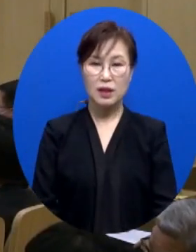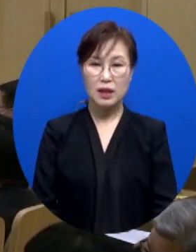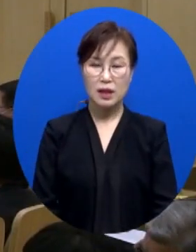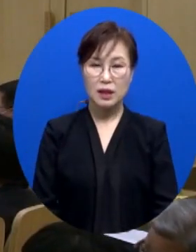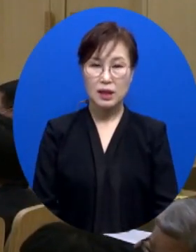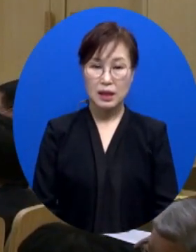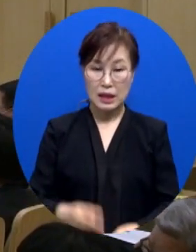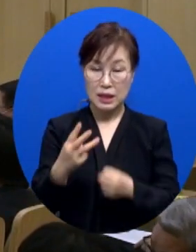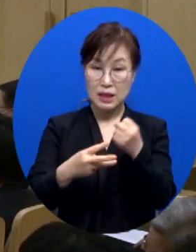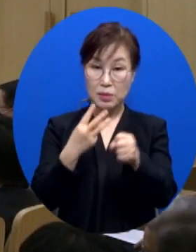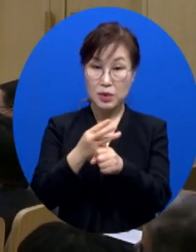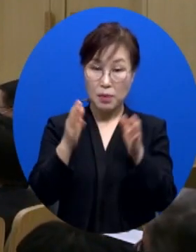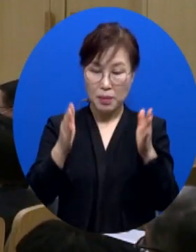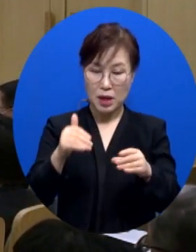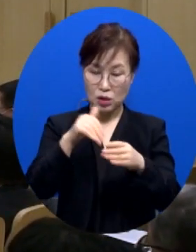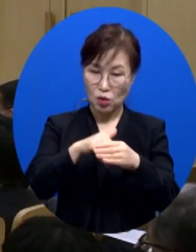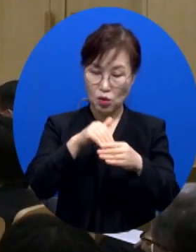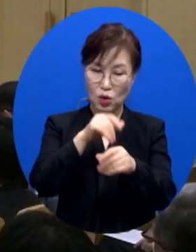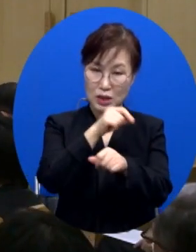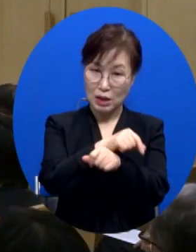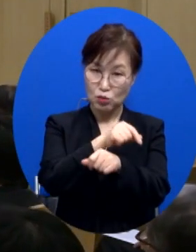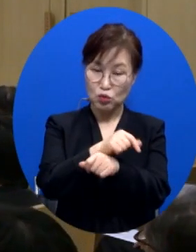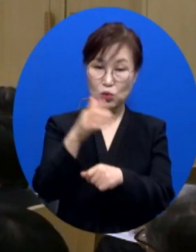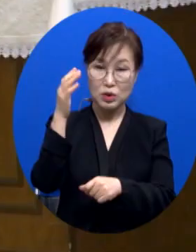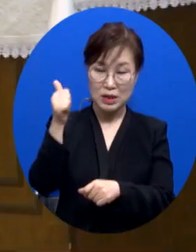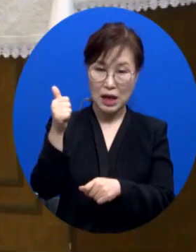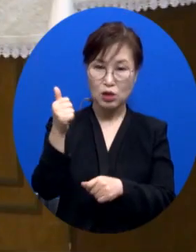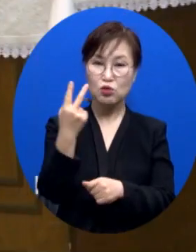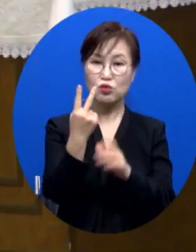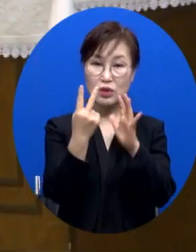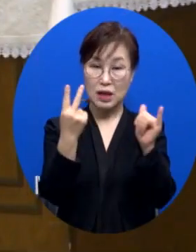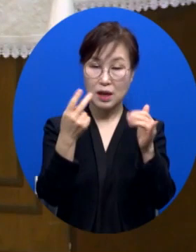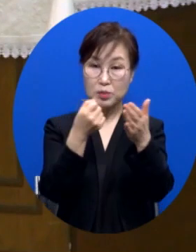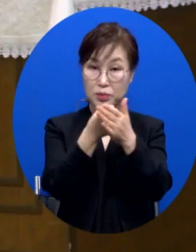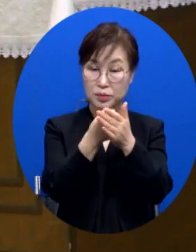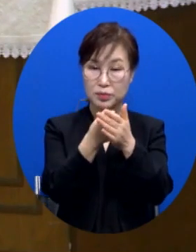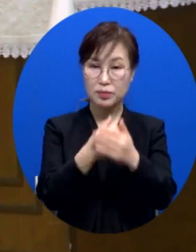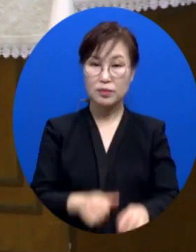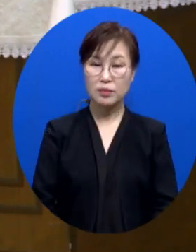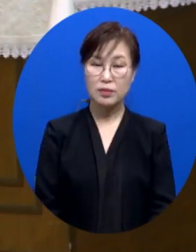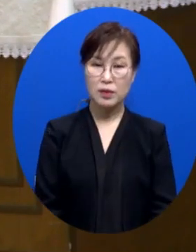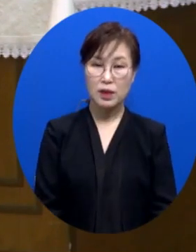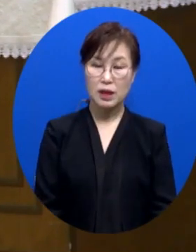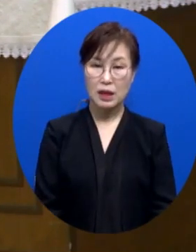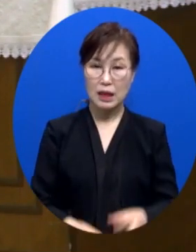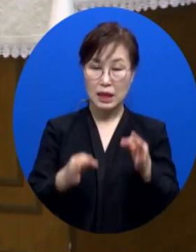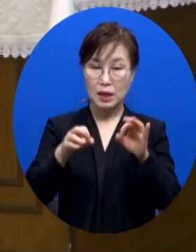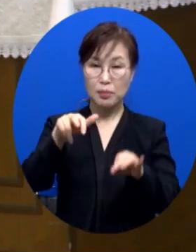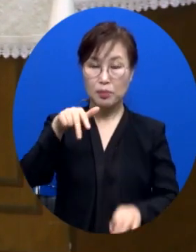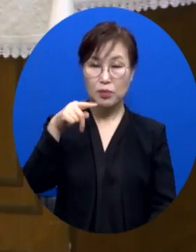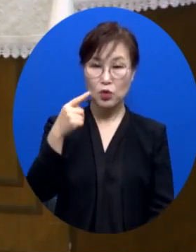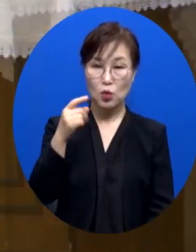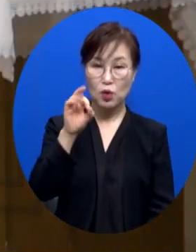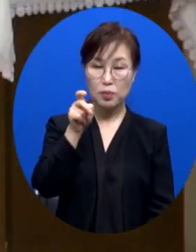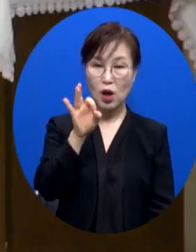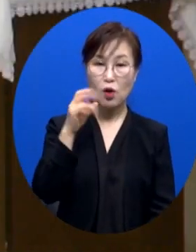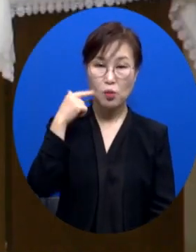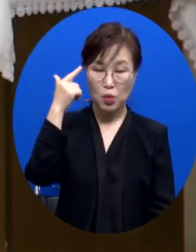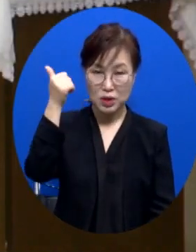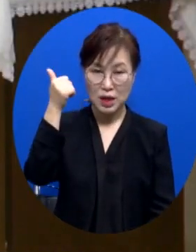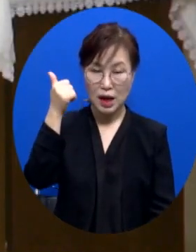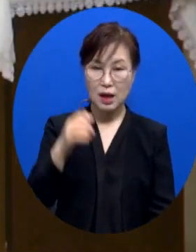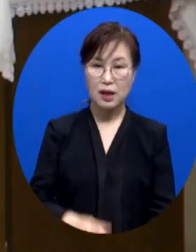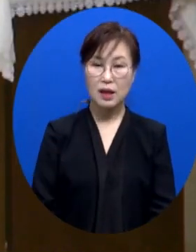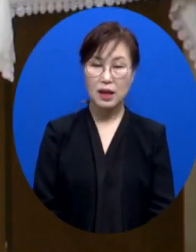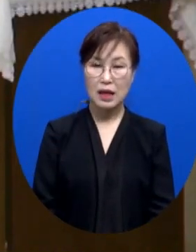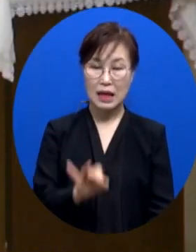만에 치러지는 사무총장 선거 후보는 2명으로 압축됐습니다. 현 사무총장 김종명 목사와 총회 전